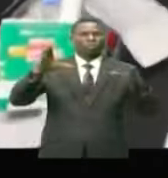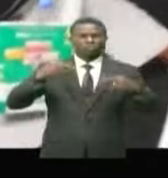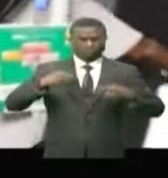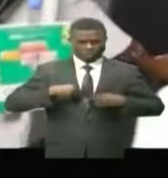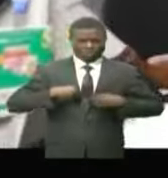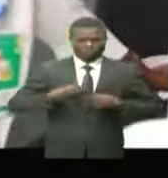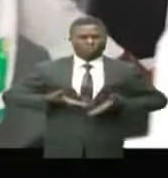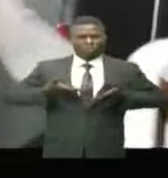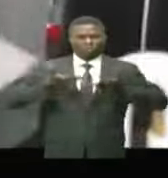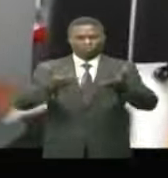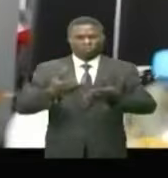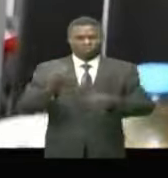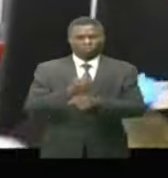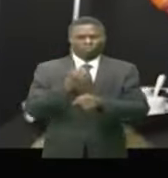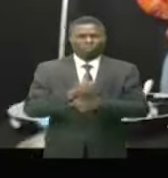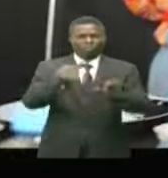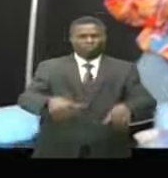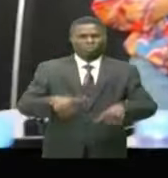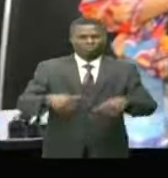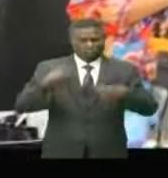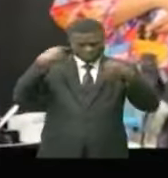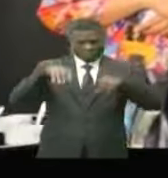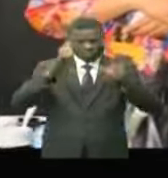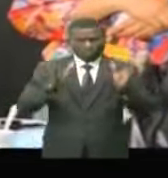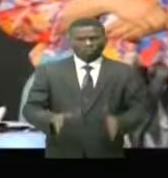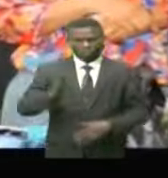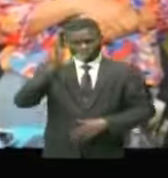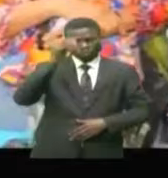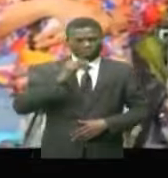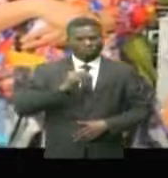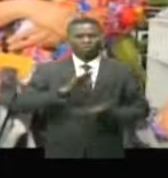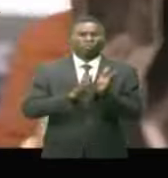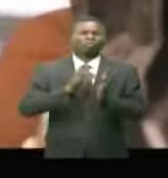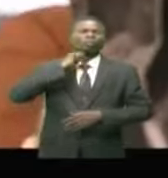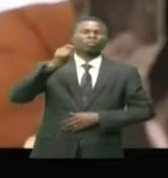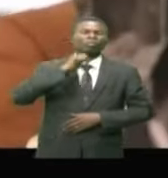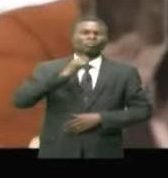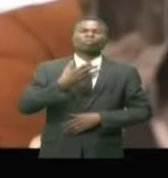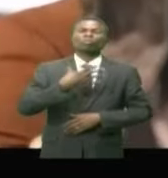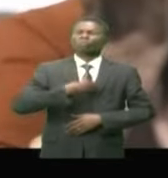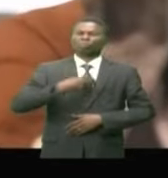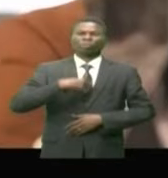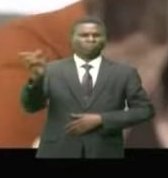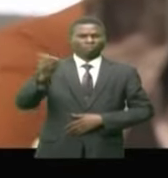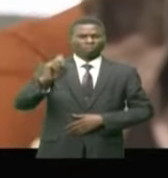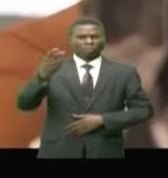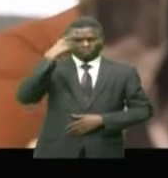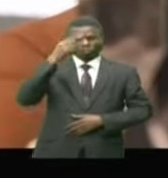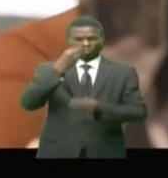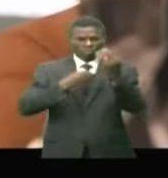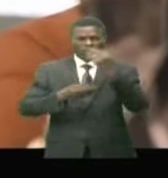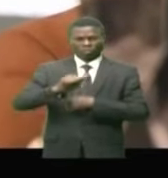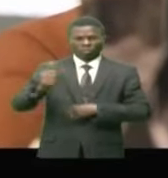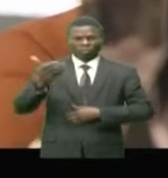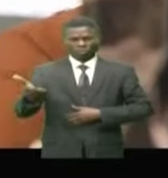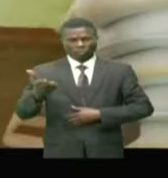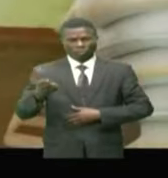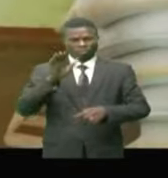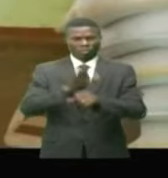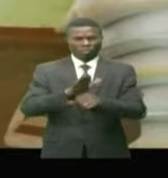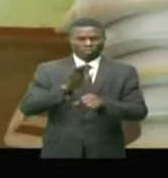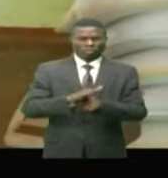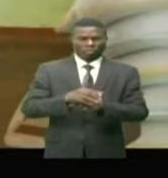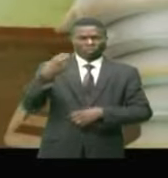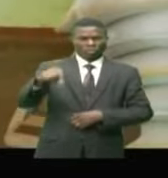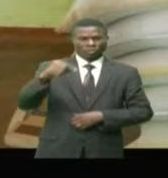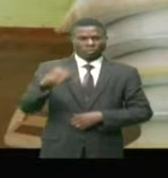se donner dans l'agriculture pour que les Congolais cessent d'être esclaves des importations pour sa consommation. Notons qu'une grande partie du